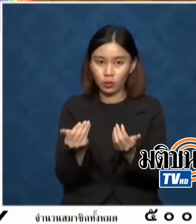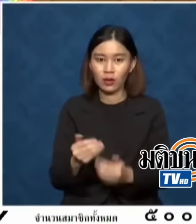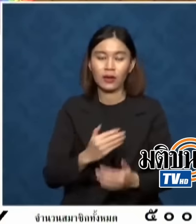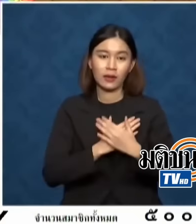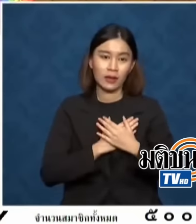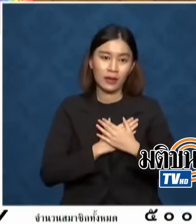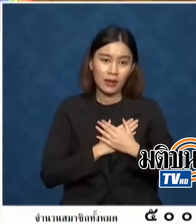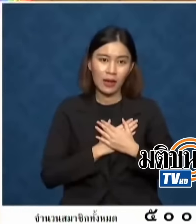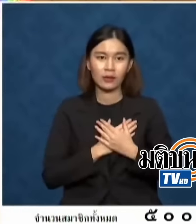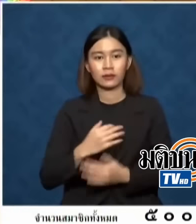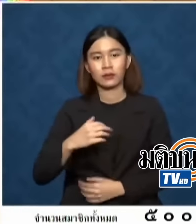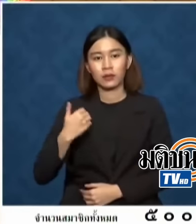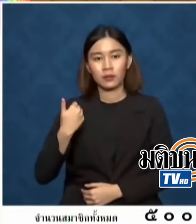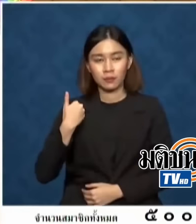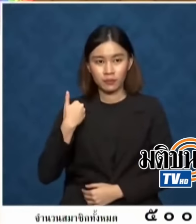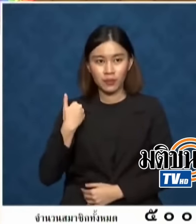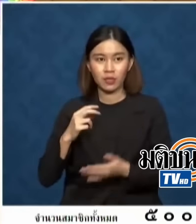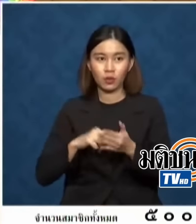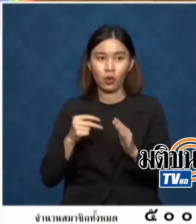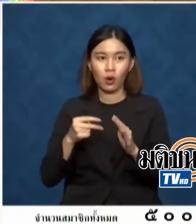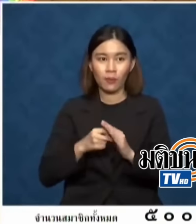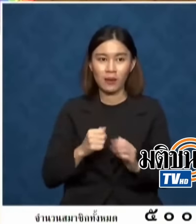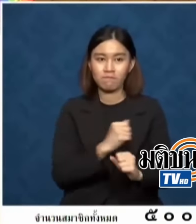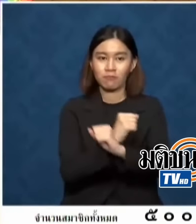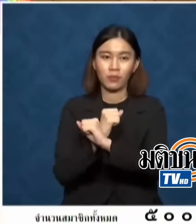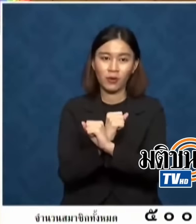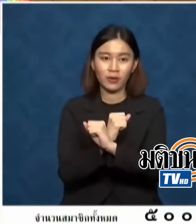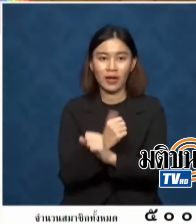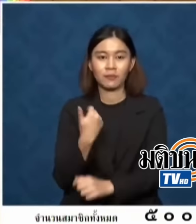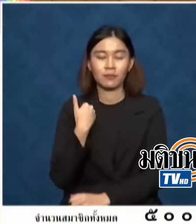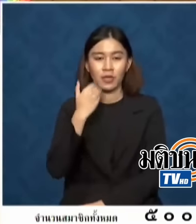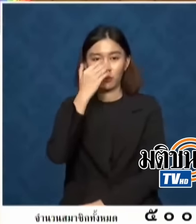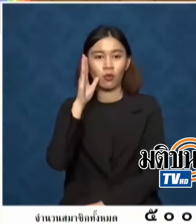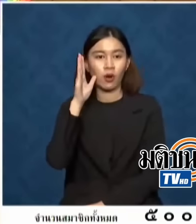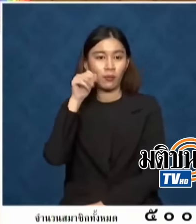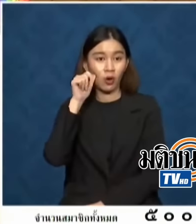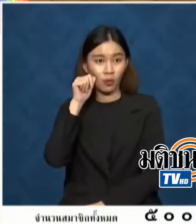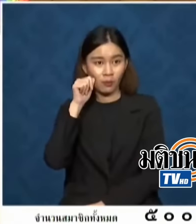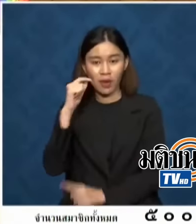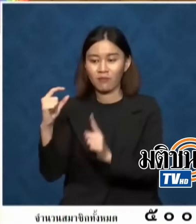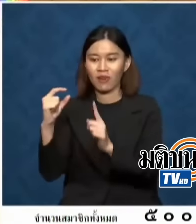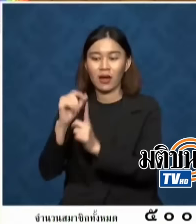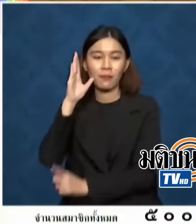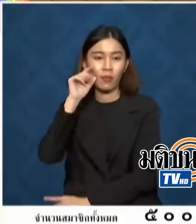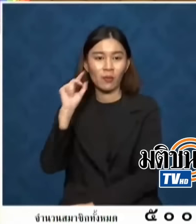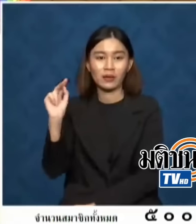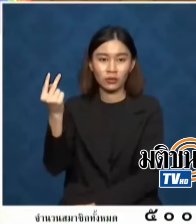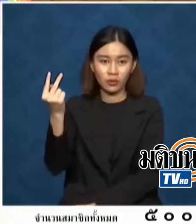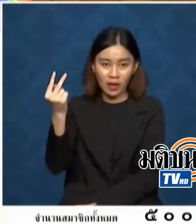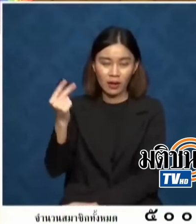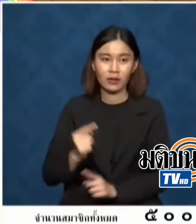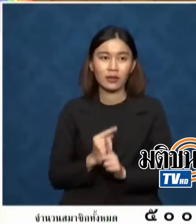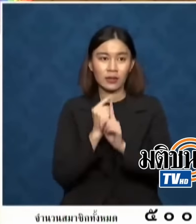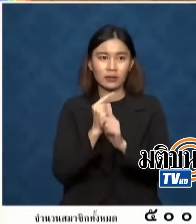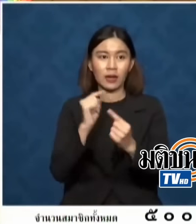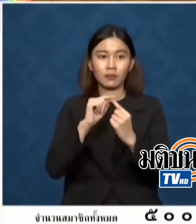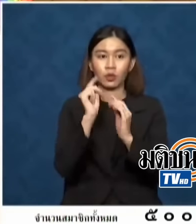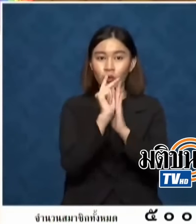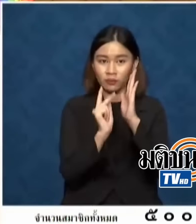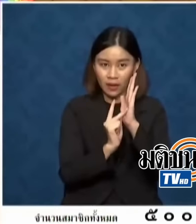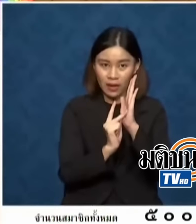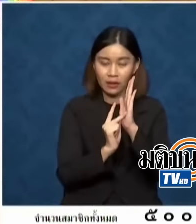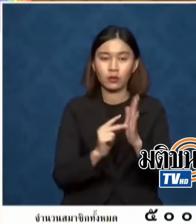รักความอบอุ่นนั้นยังถูกกีดกันว่าด้วยบิดามารดาเพียงเท่านั้นตามสถานะทางกฎหม